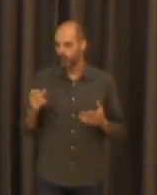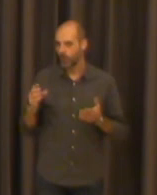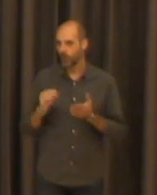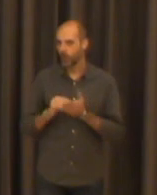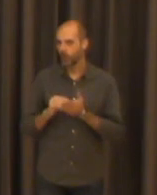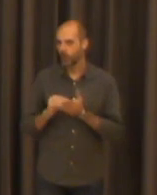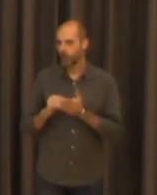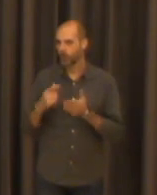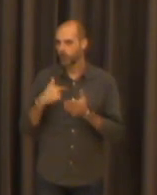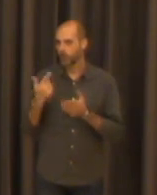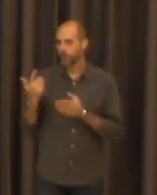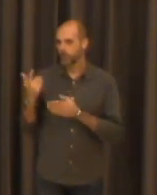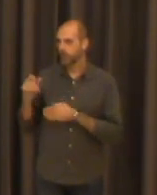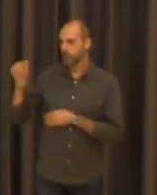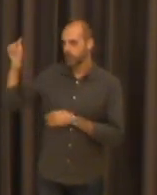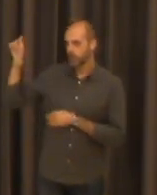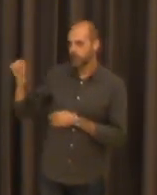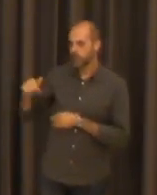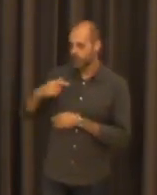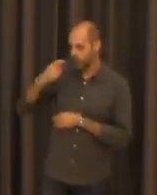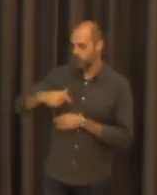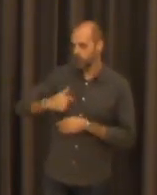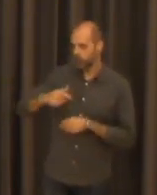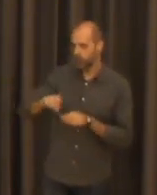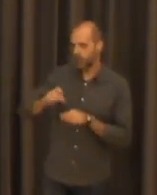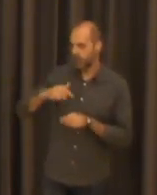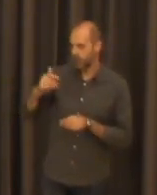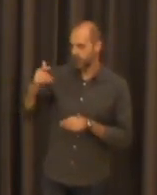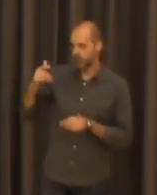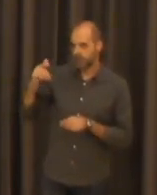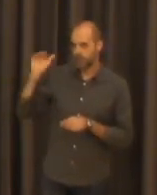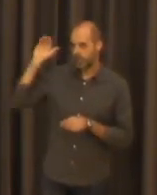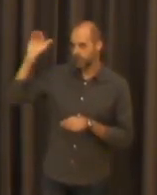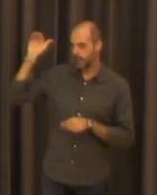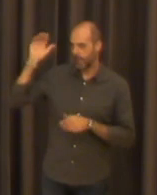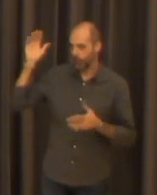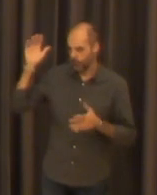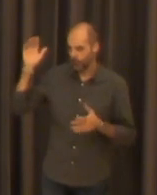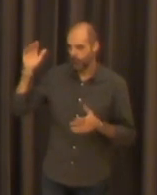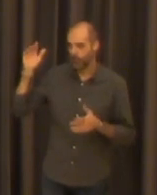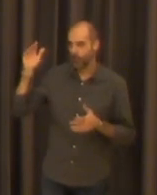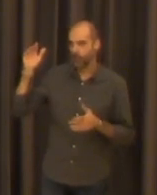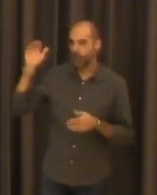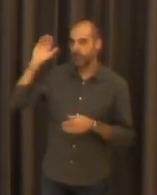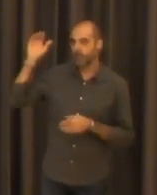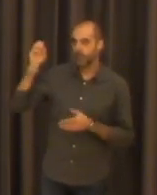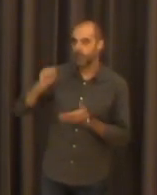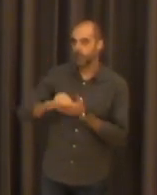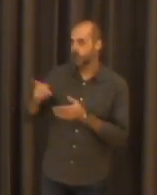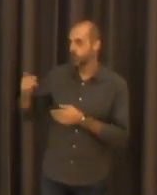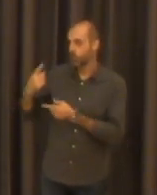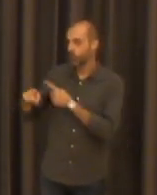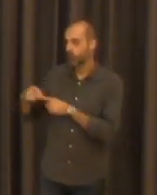seva presentació, és que sóc l'estranger i unes coses les quals vostè estava